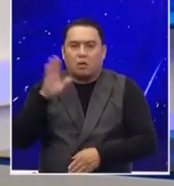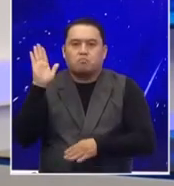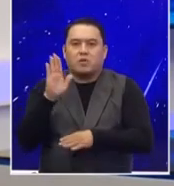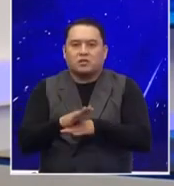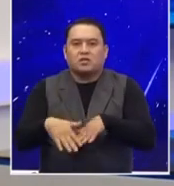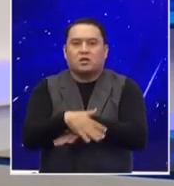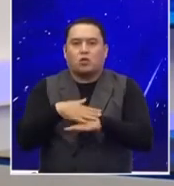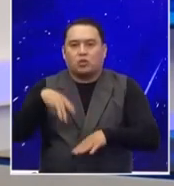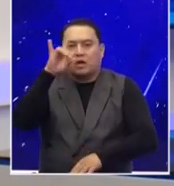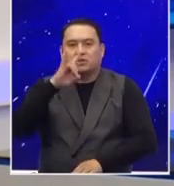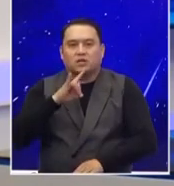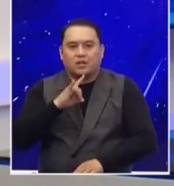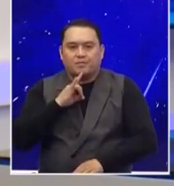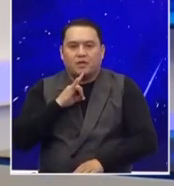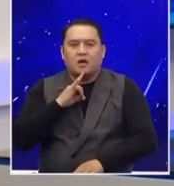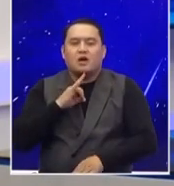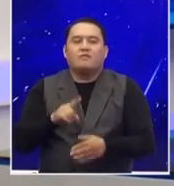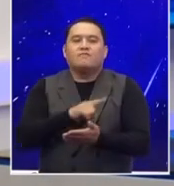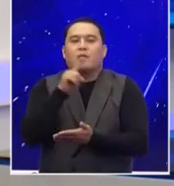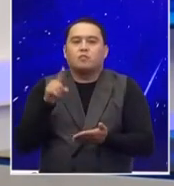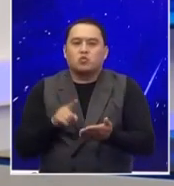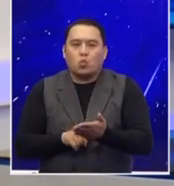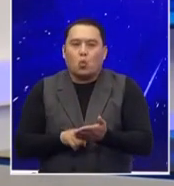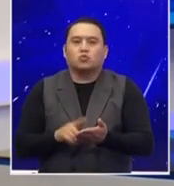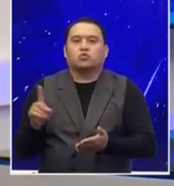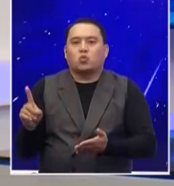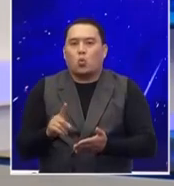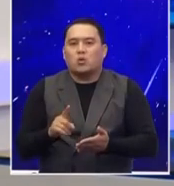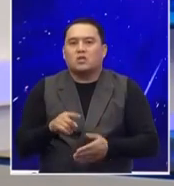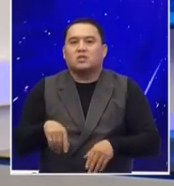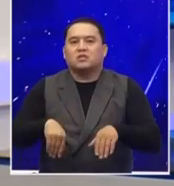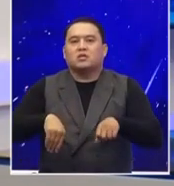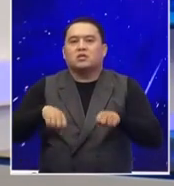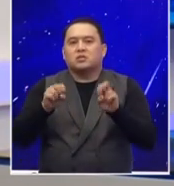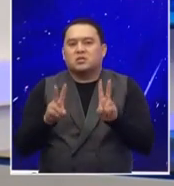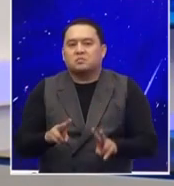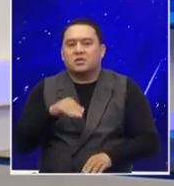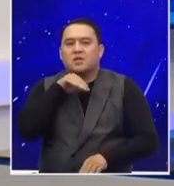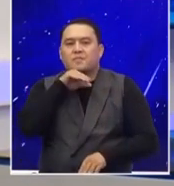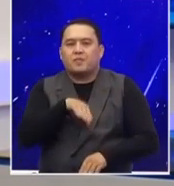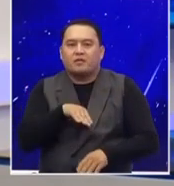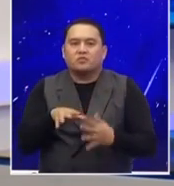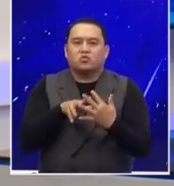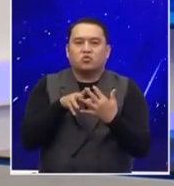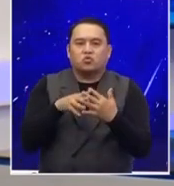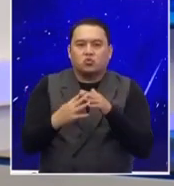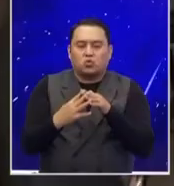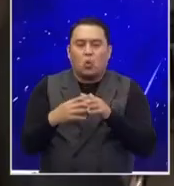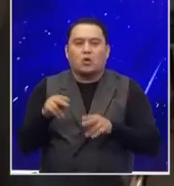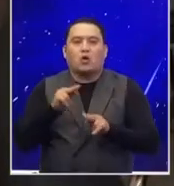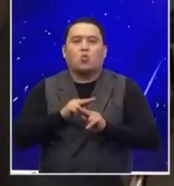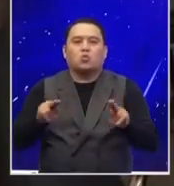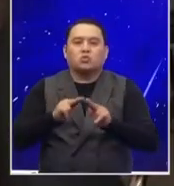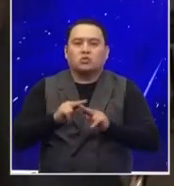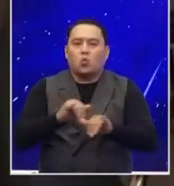Токаев в послании народу Казахстана. Остро стоит вопрос и с квалифицированными педагогами в селах. Глава государства